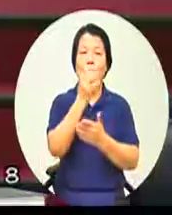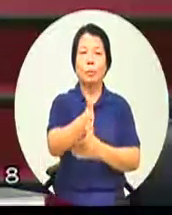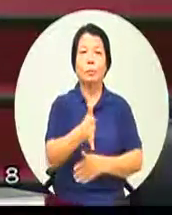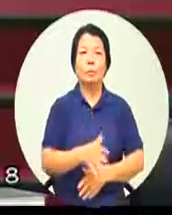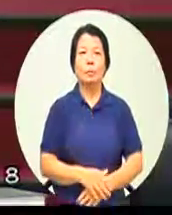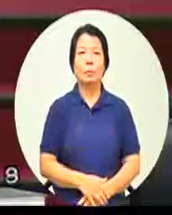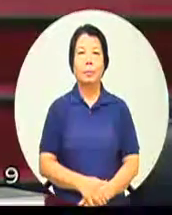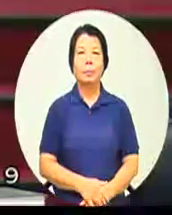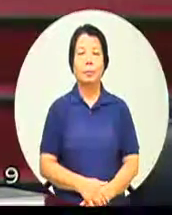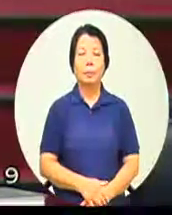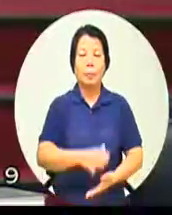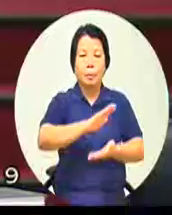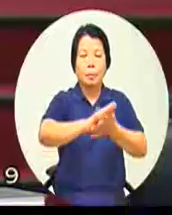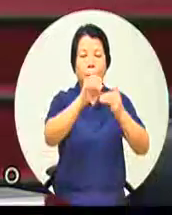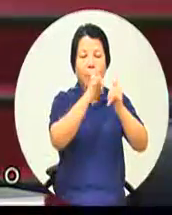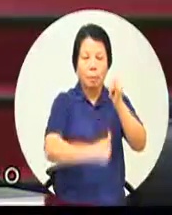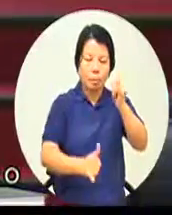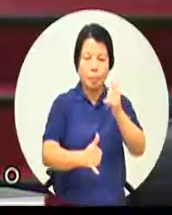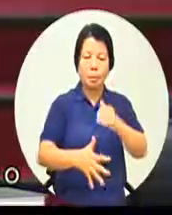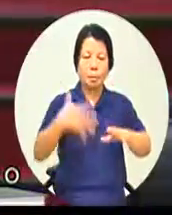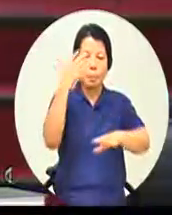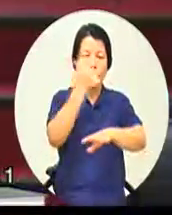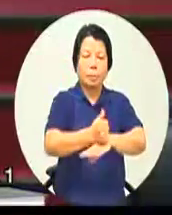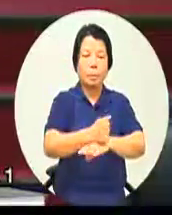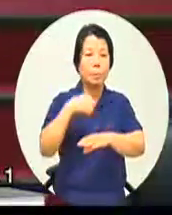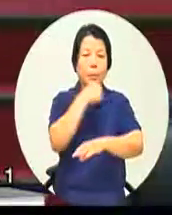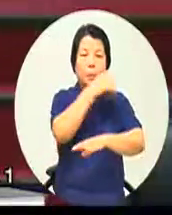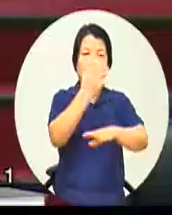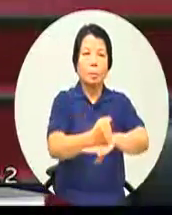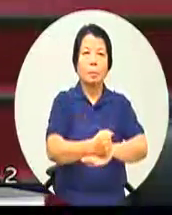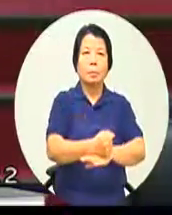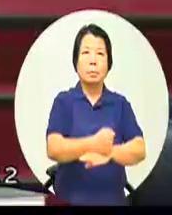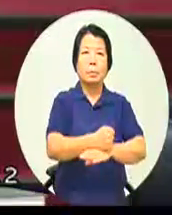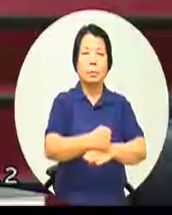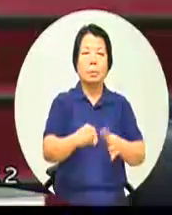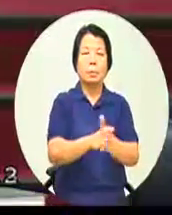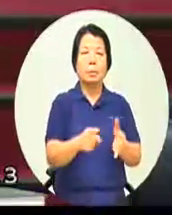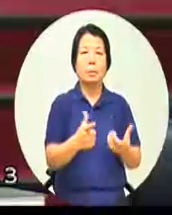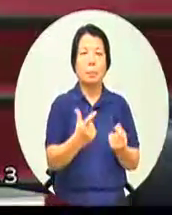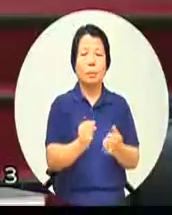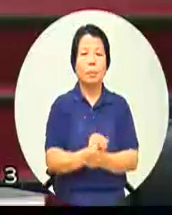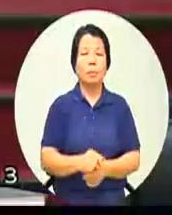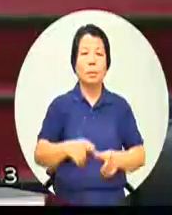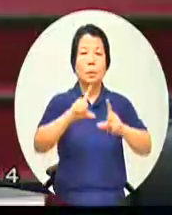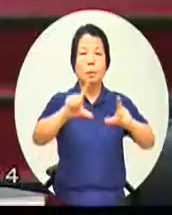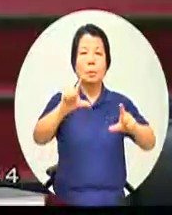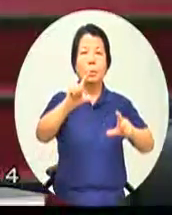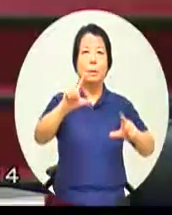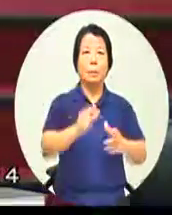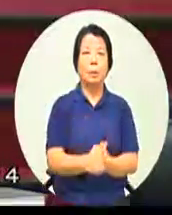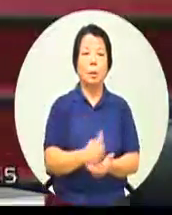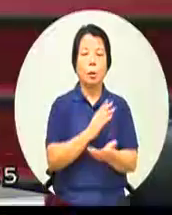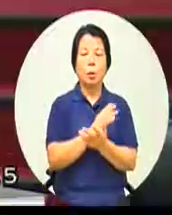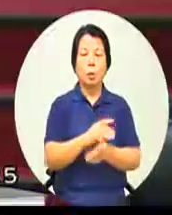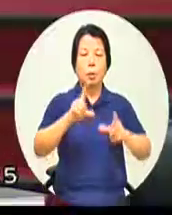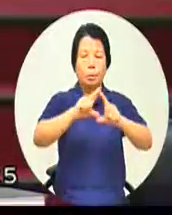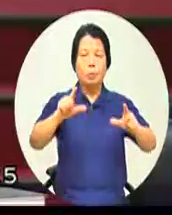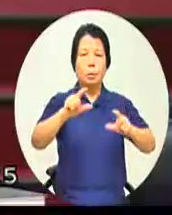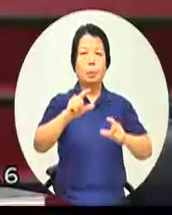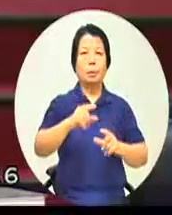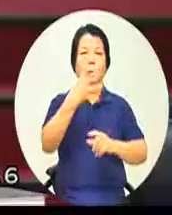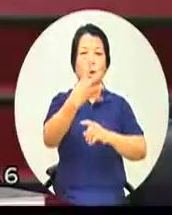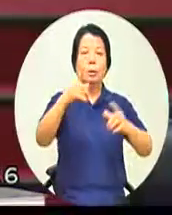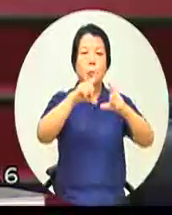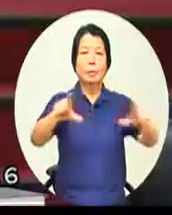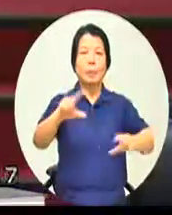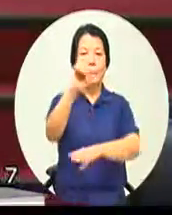伫清国统治台湾，台湾四大革命历史以外的，这也无得了包啊！这真